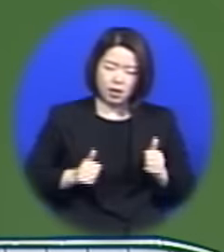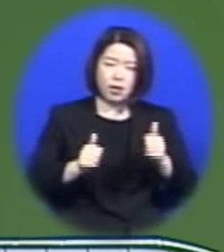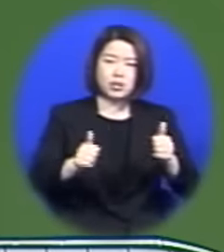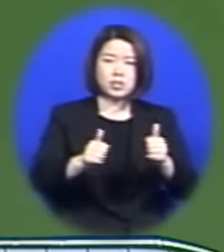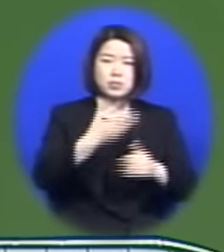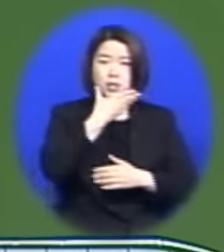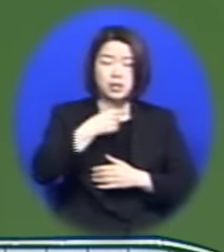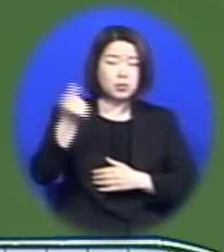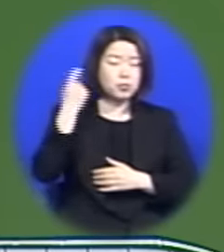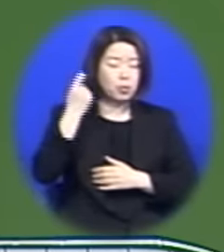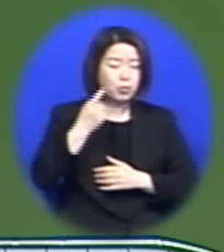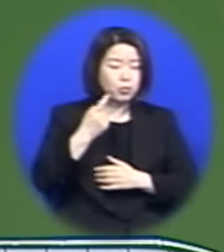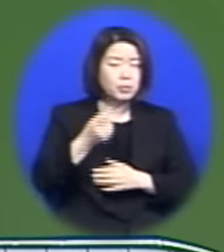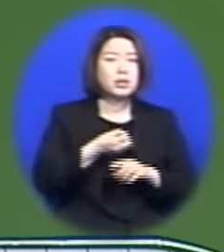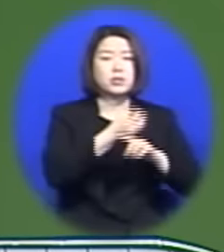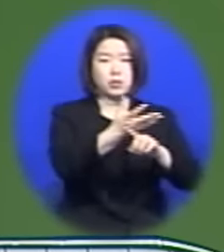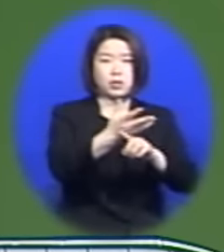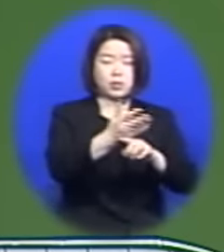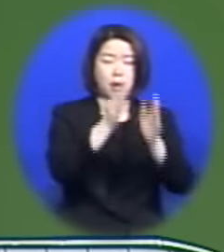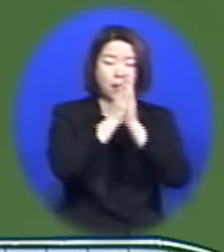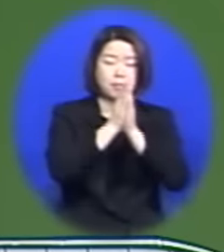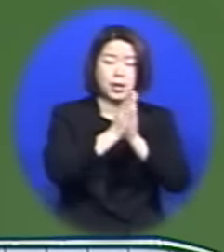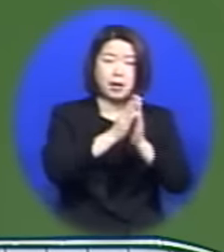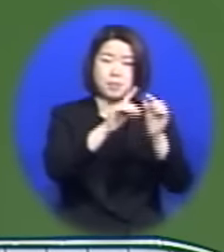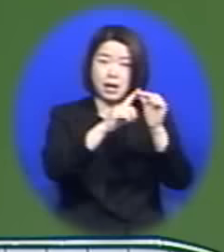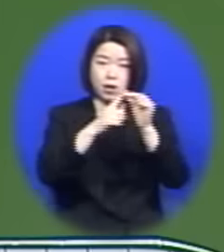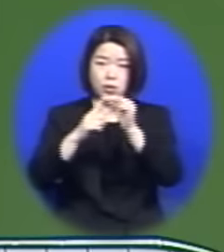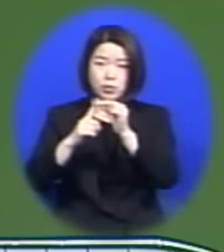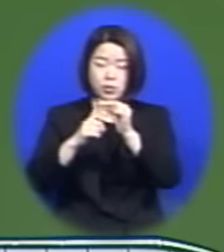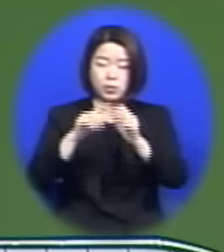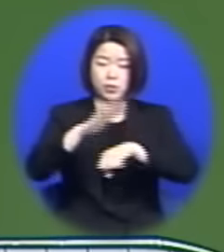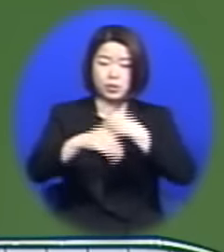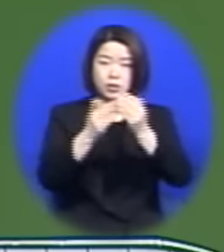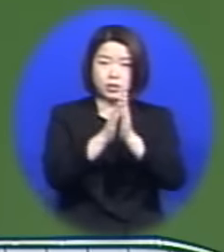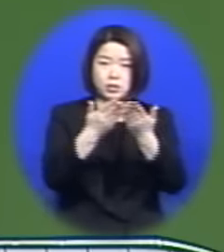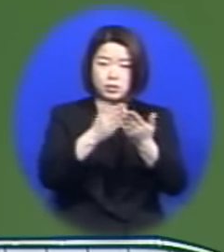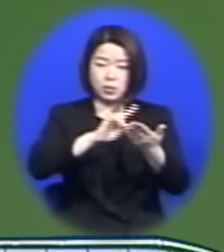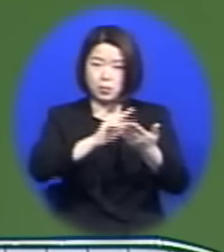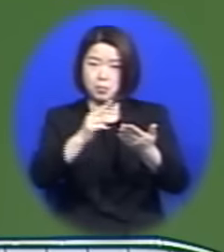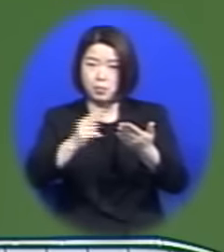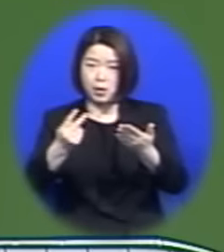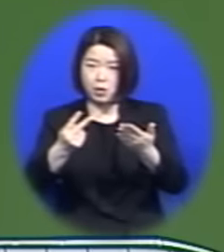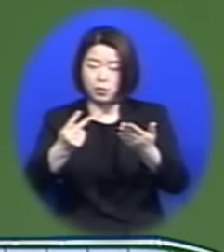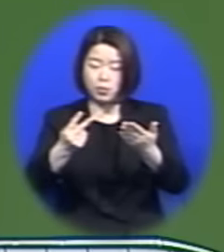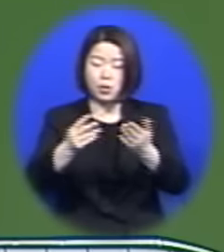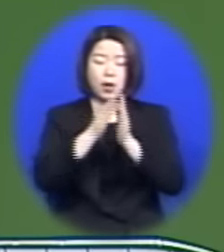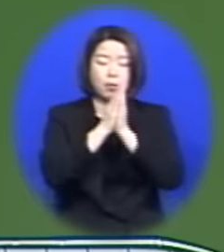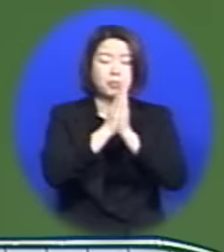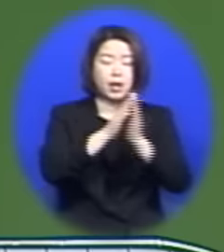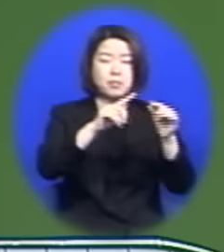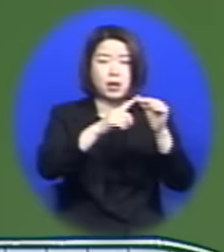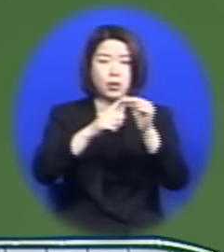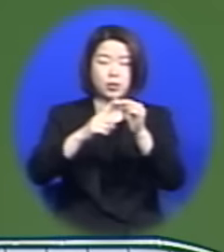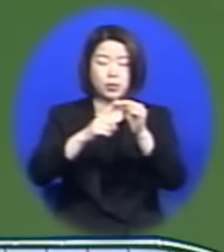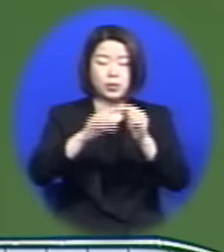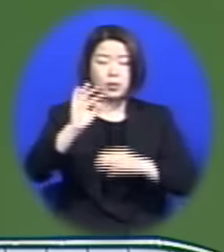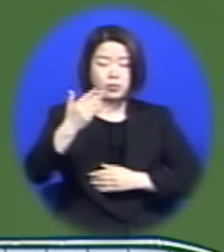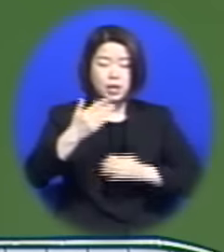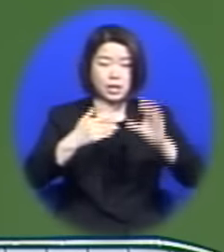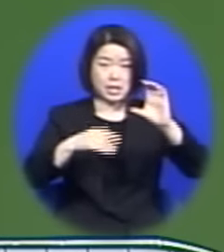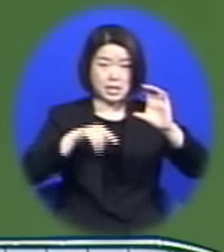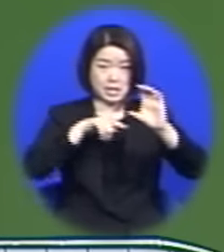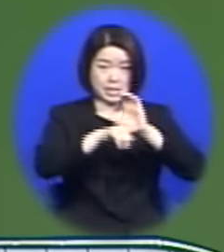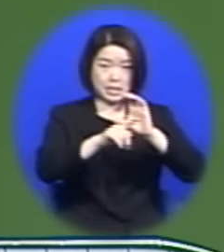미얀마어로 성경을 번역하고 미안마 어로 된 사전을 만드는 작업을 했습니다